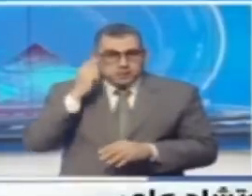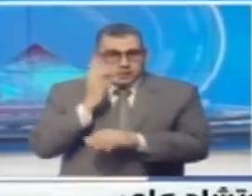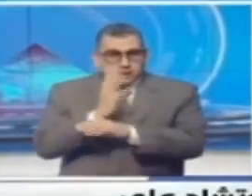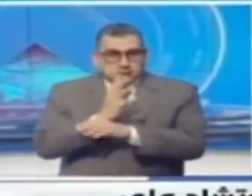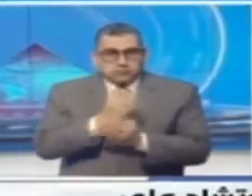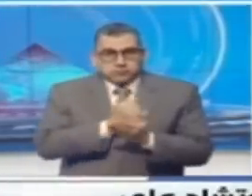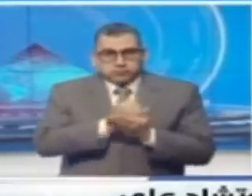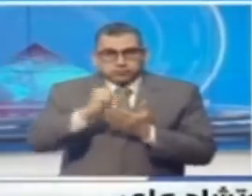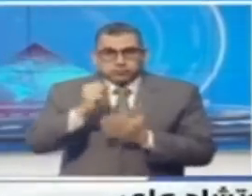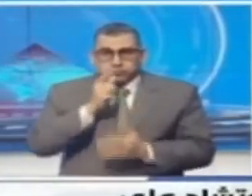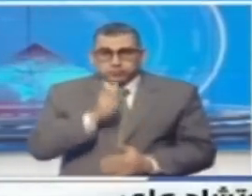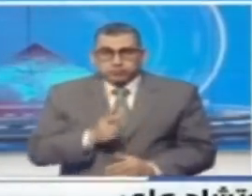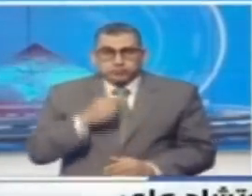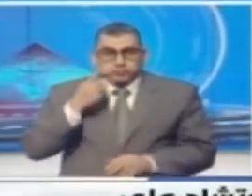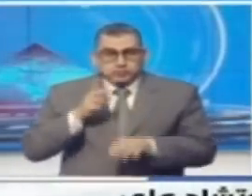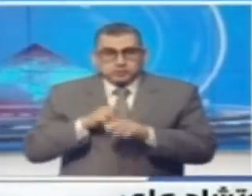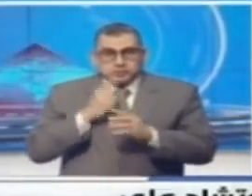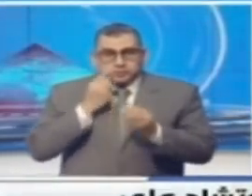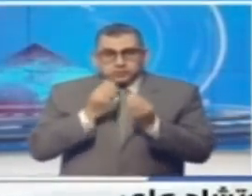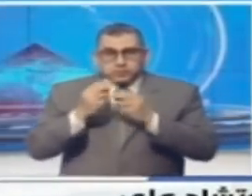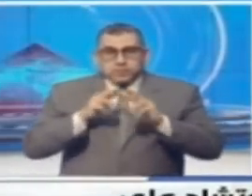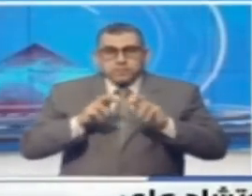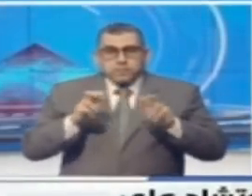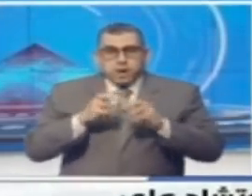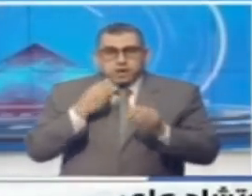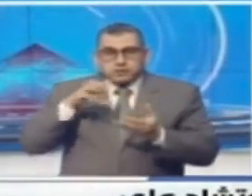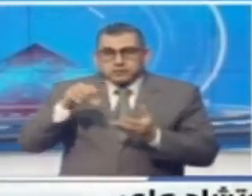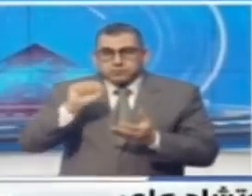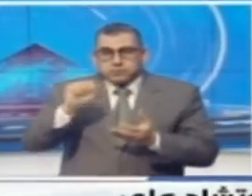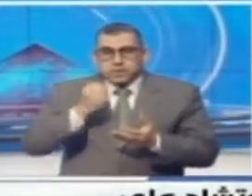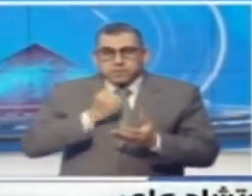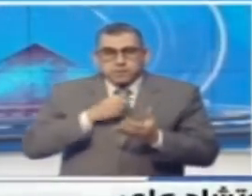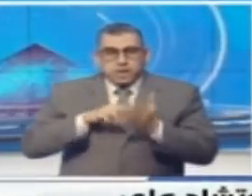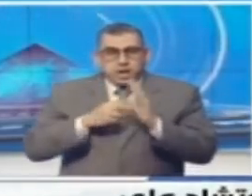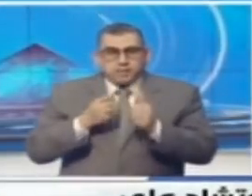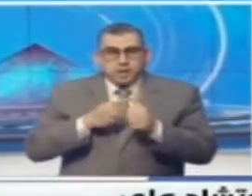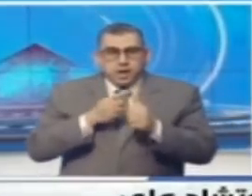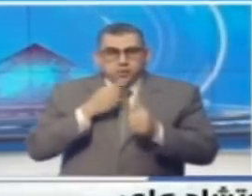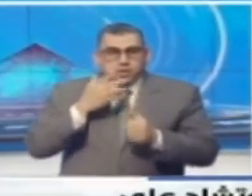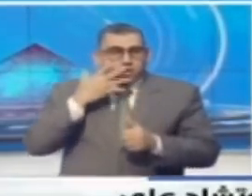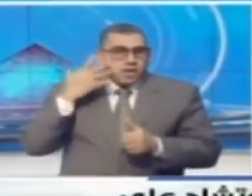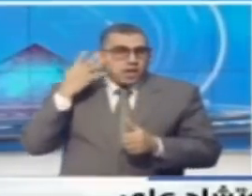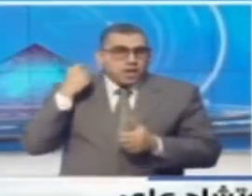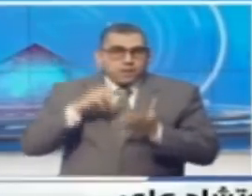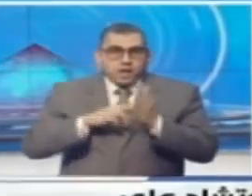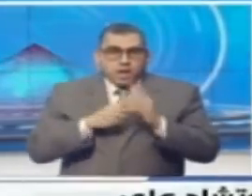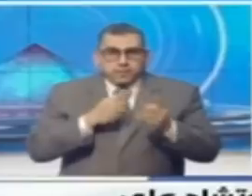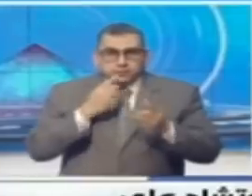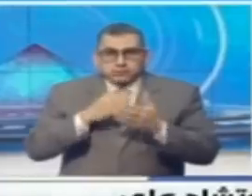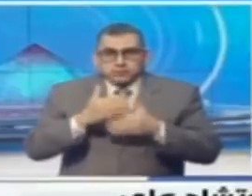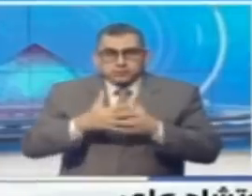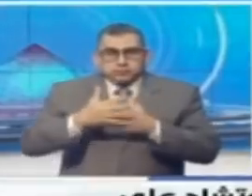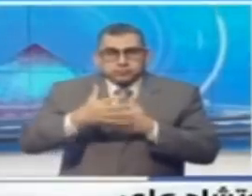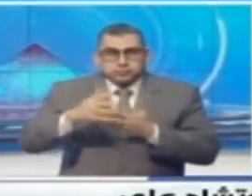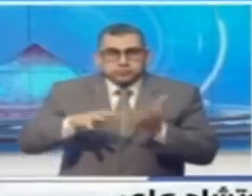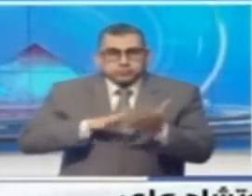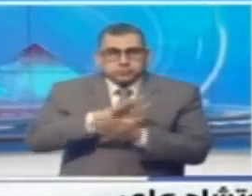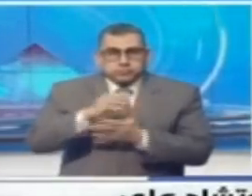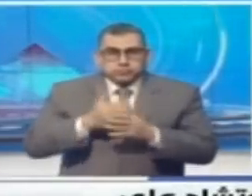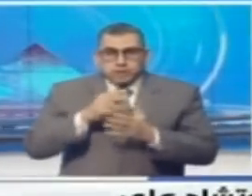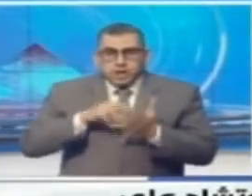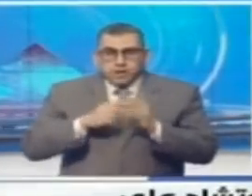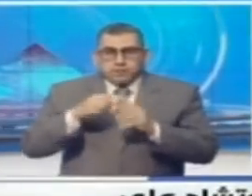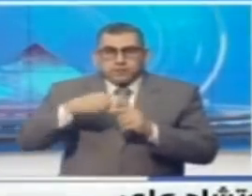والفكر المتطرف. كما تم بحث عدد من القضايا الإقليمية على رأسها تطورات الأوضاع في ليبيا